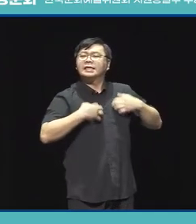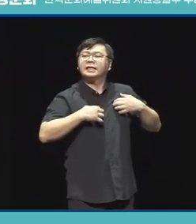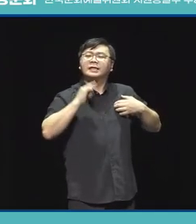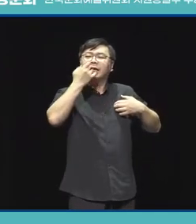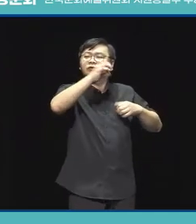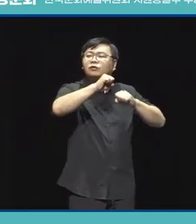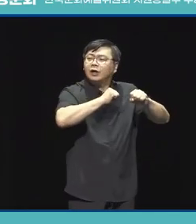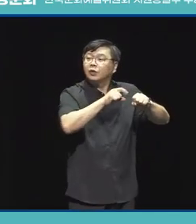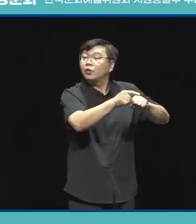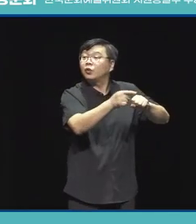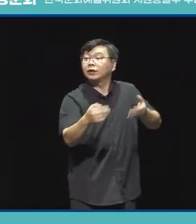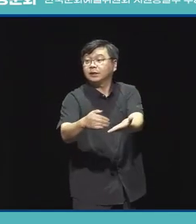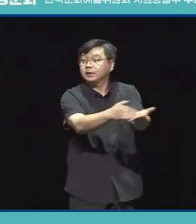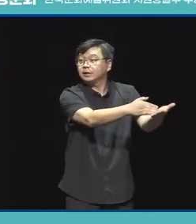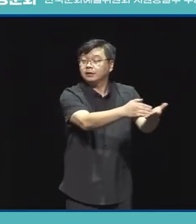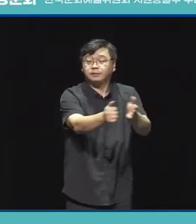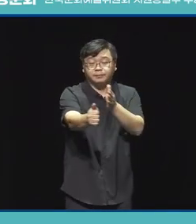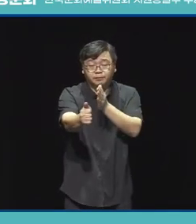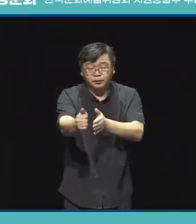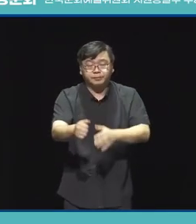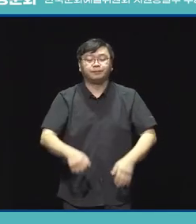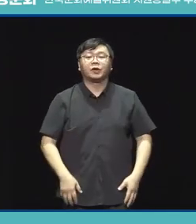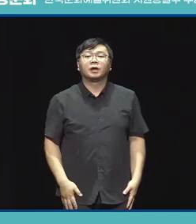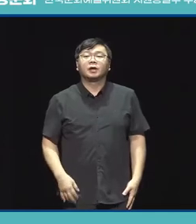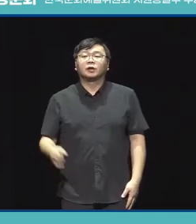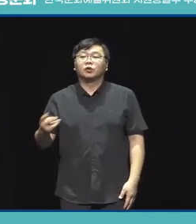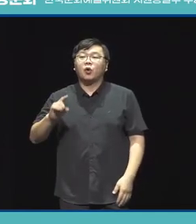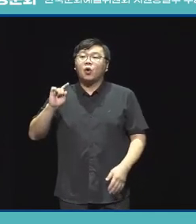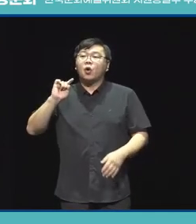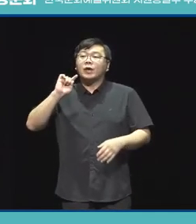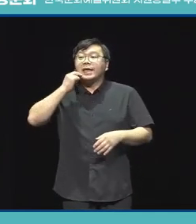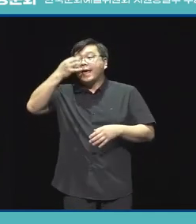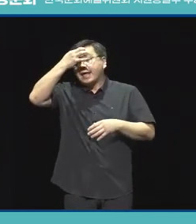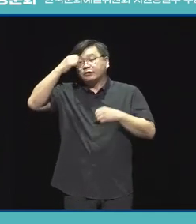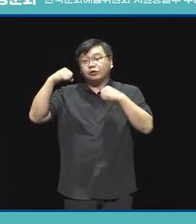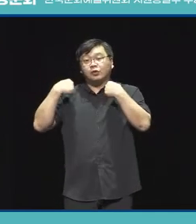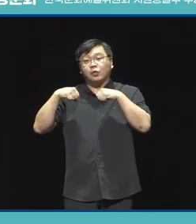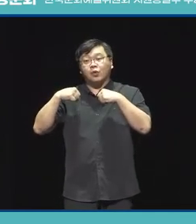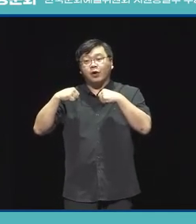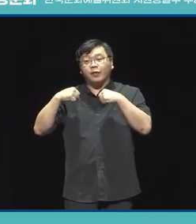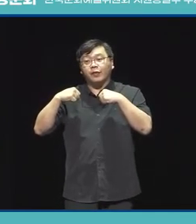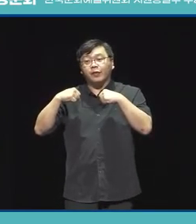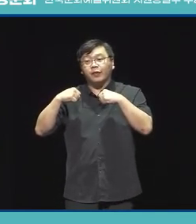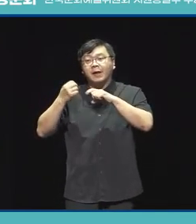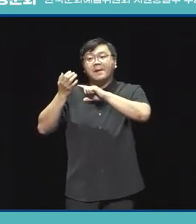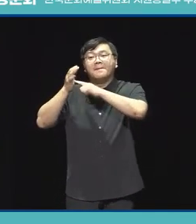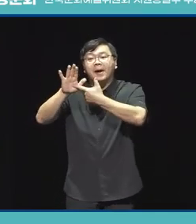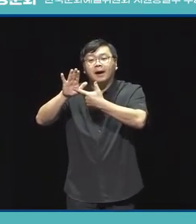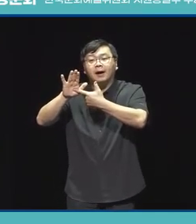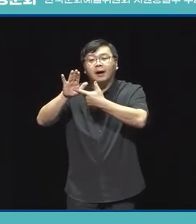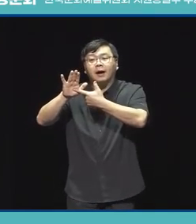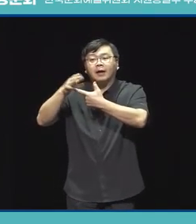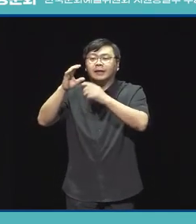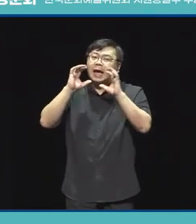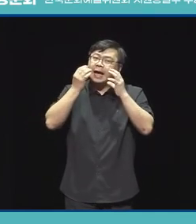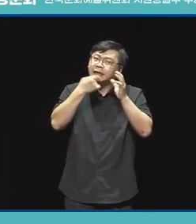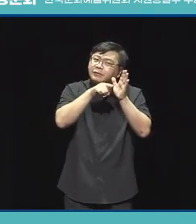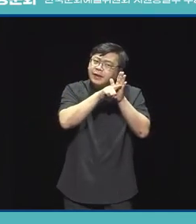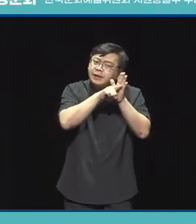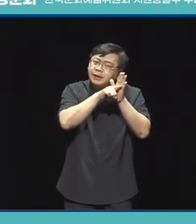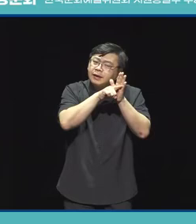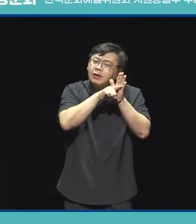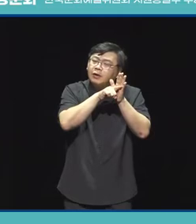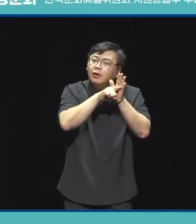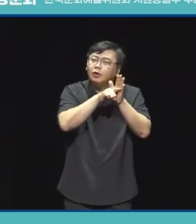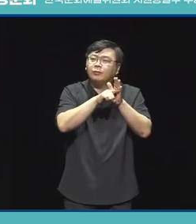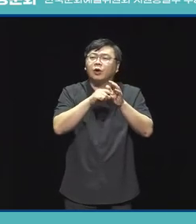반대로 공연예술 분야인데 이 작품이 어린이 청소년이 즐길 만한 어린이 청소년을 위한 작품이다라고 생각하시면